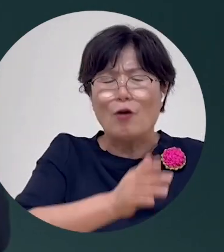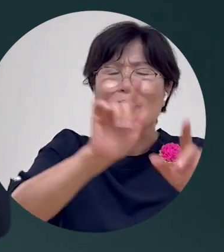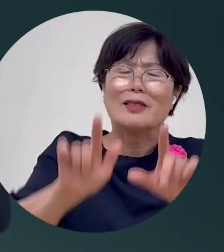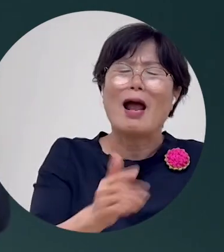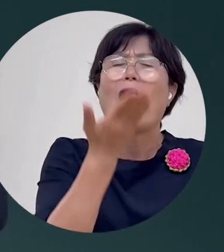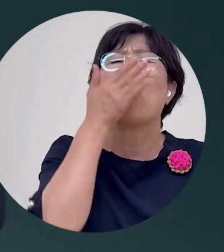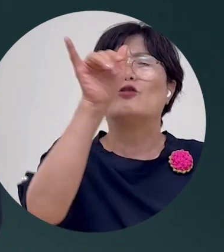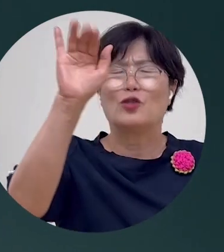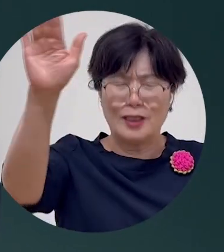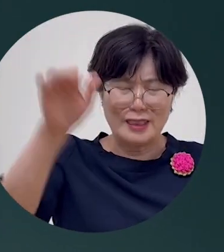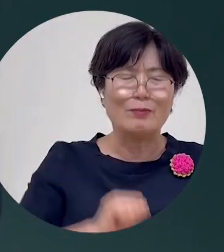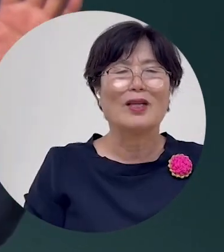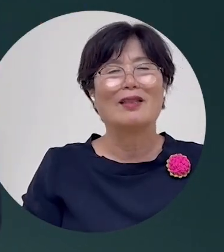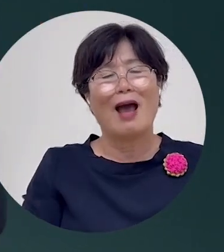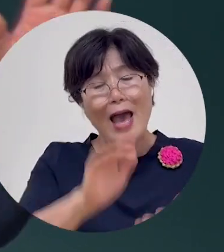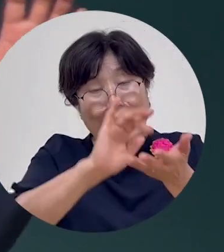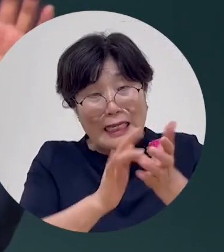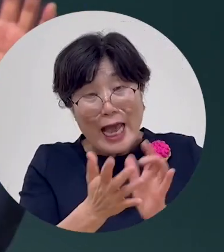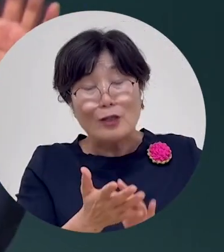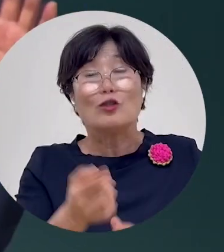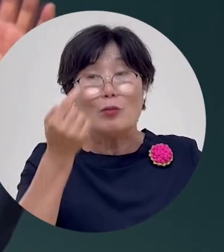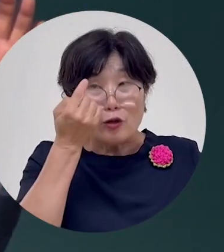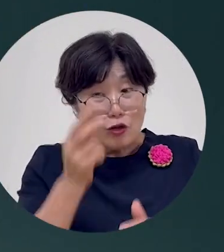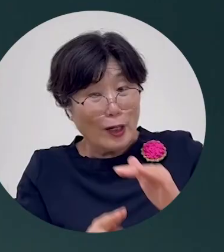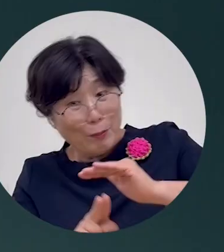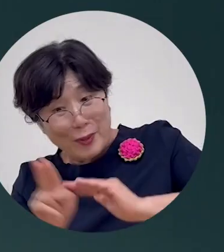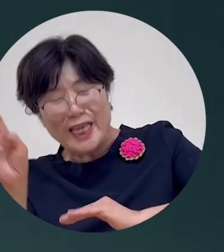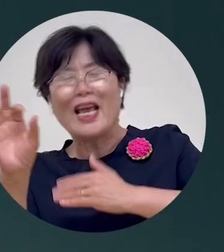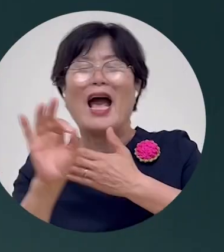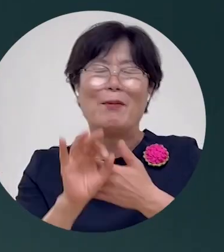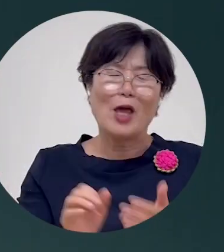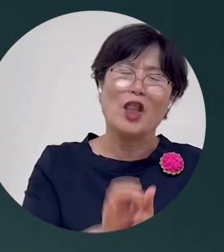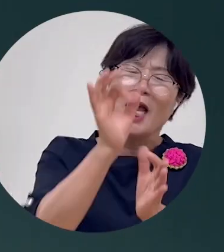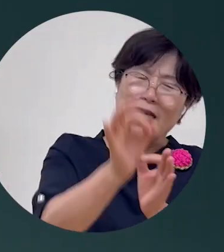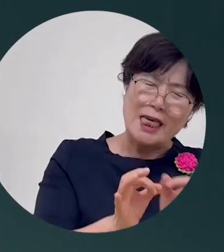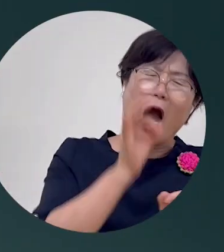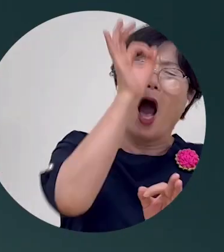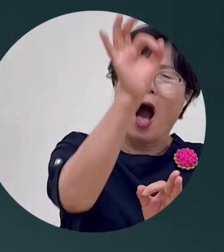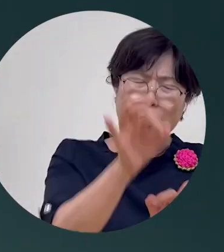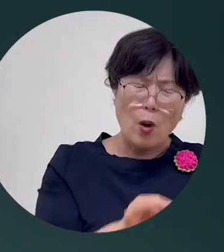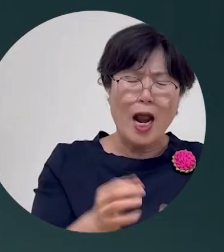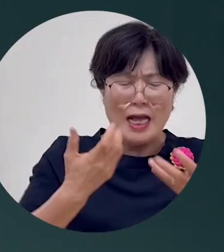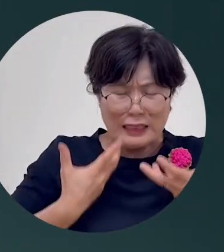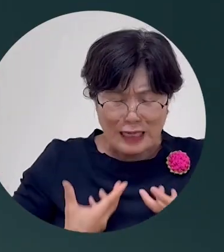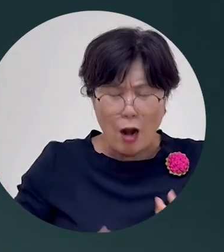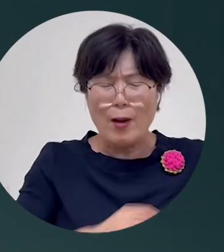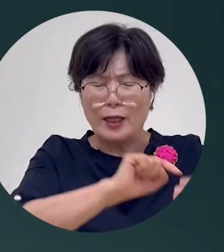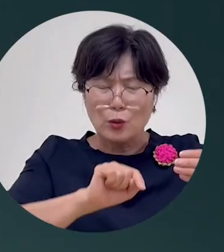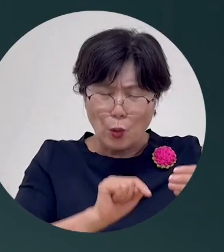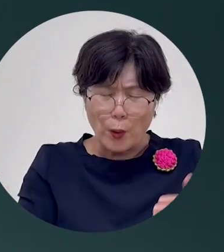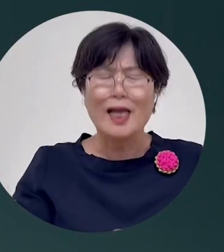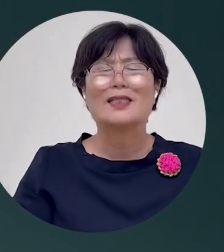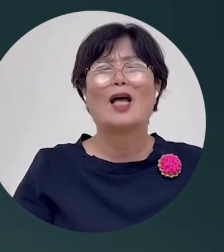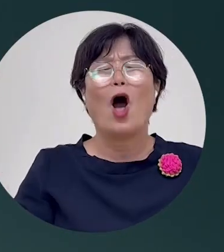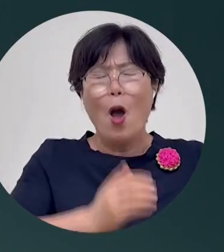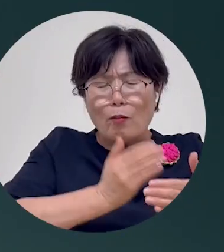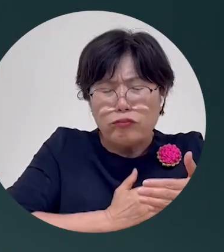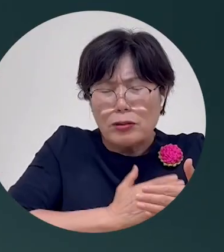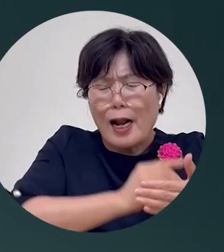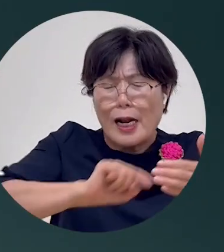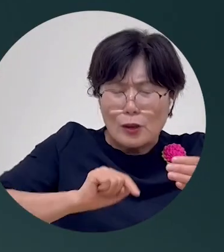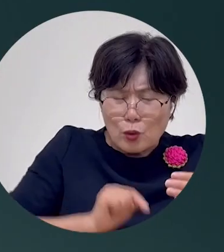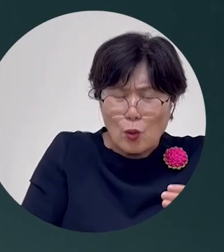하지만 이 예수님의 시선을 피하면 여러분, 영원한 절망 속에서 불안함을 안고 살아야